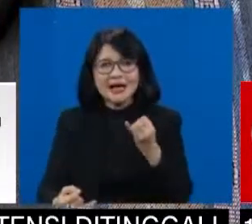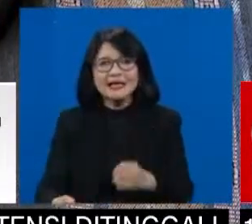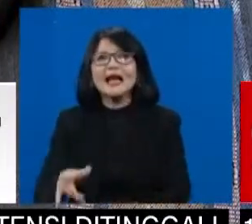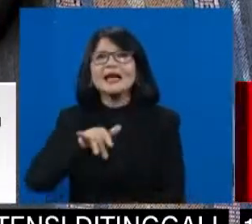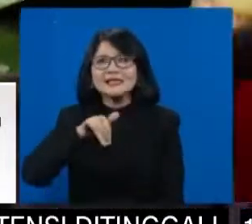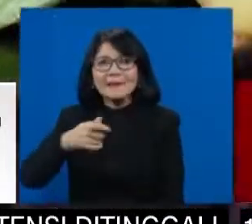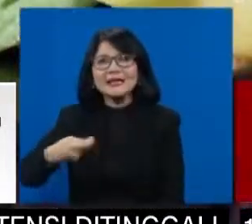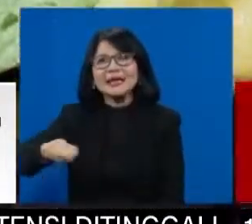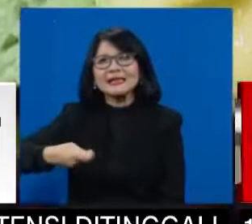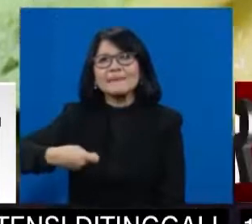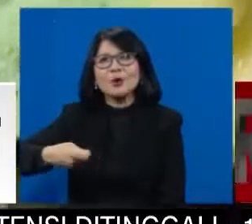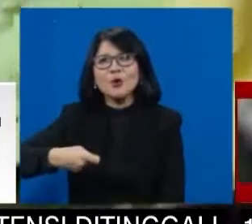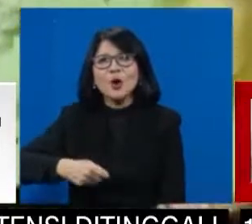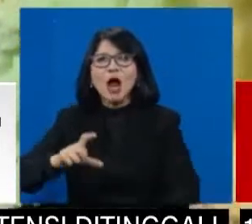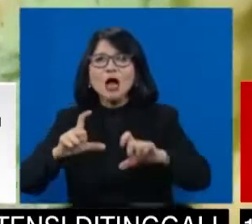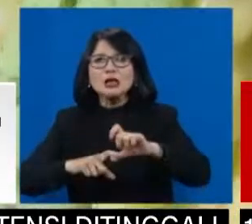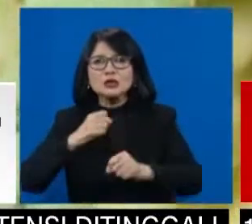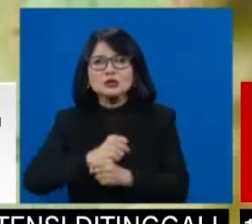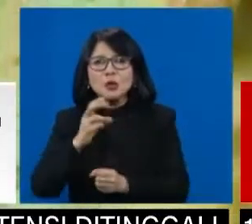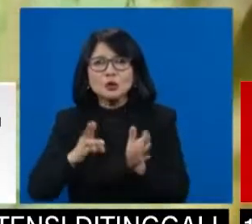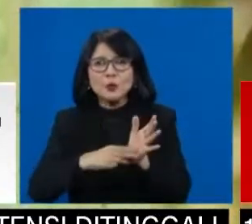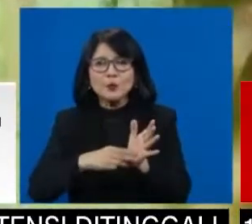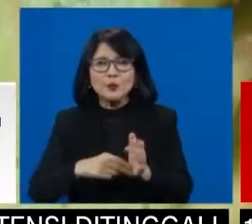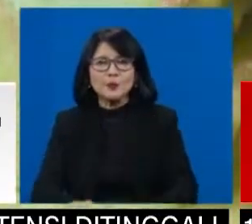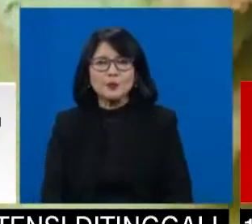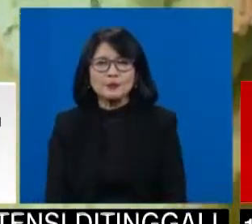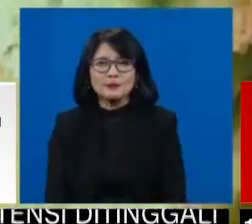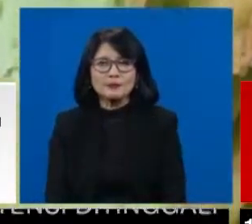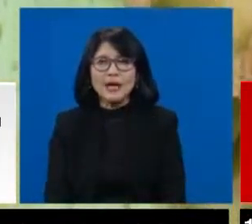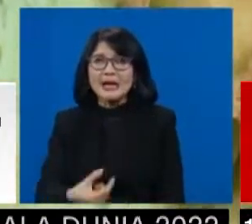sorghum, yakni bolu gulung sorghum.